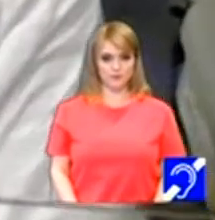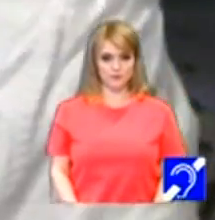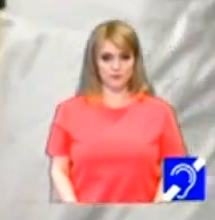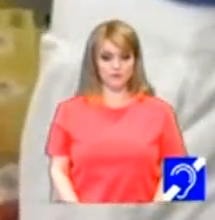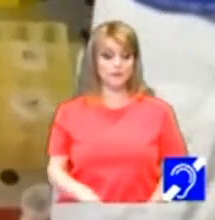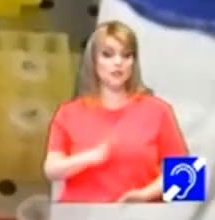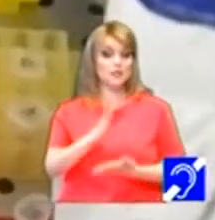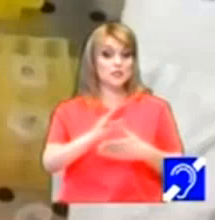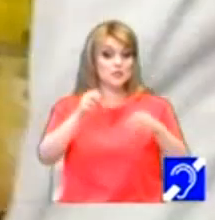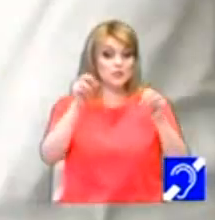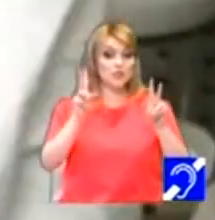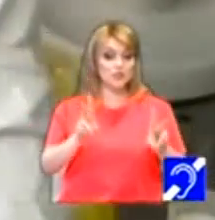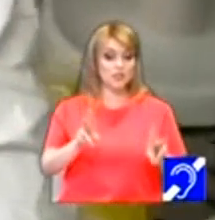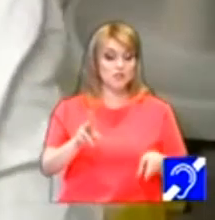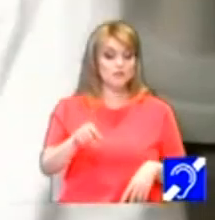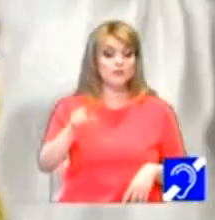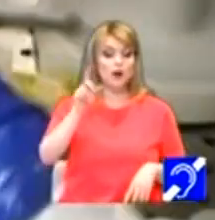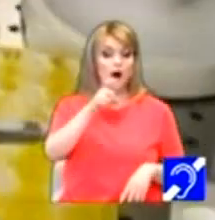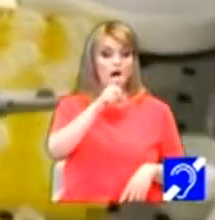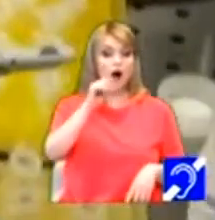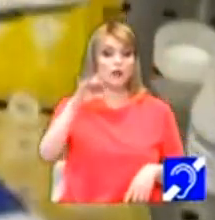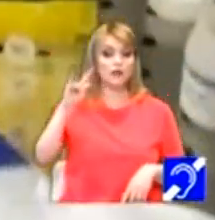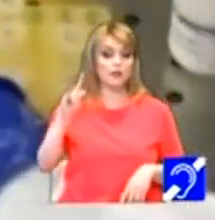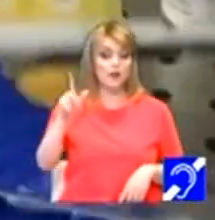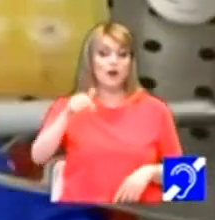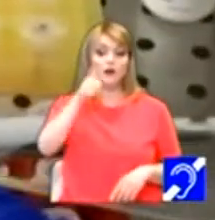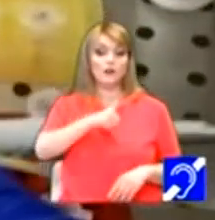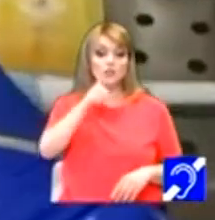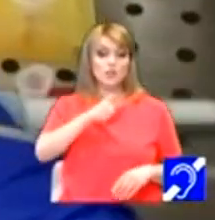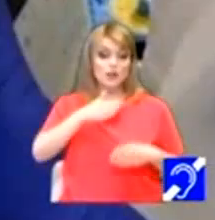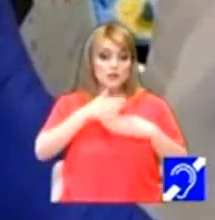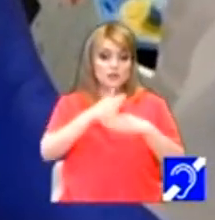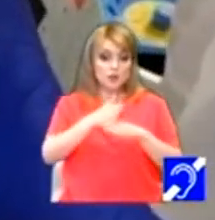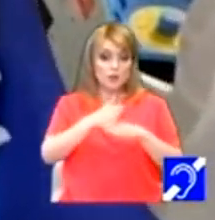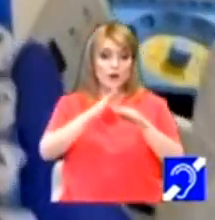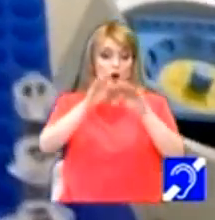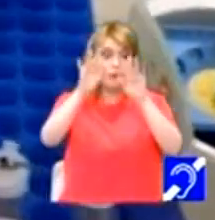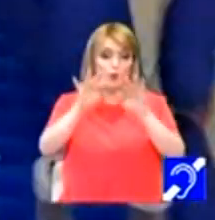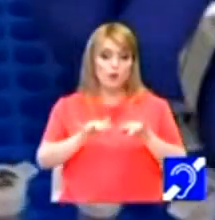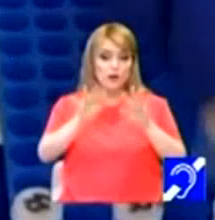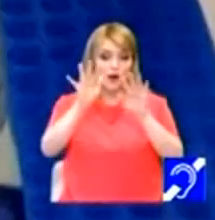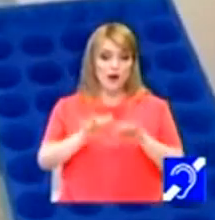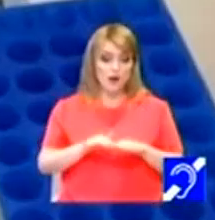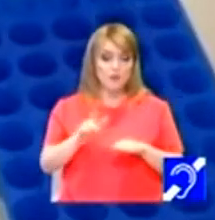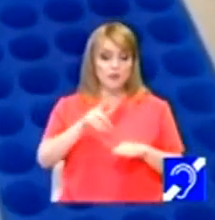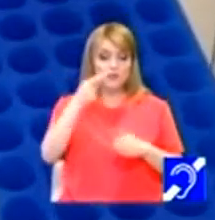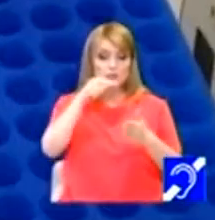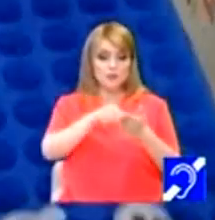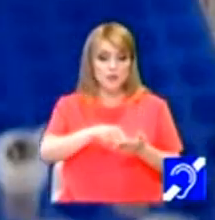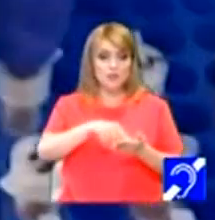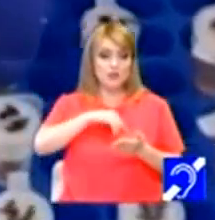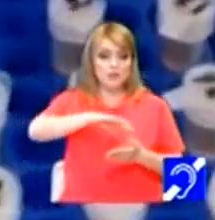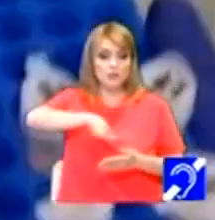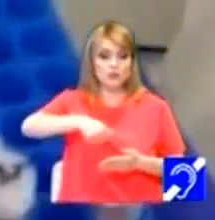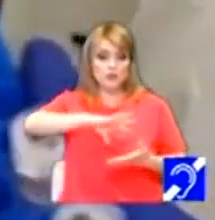Hackerii ruși ar încerca să obțină informații secrete privind cercetările în domeniul unui vaccin împotriva COVID-19. Acuzația a fost lansată de mai